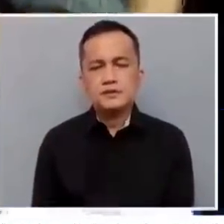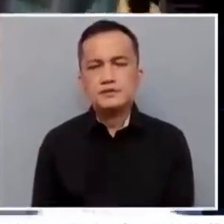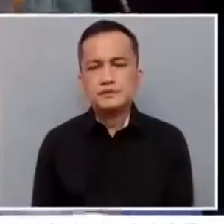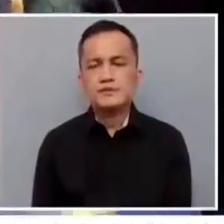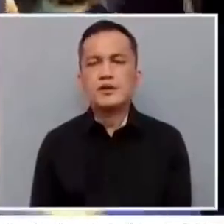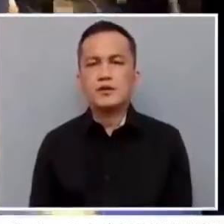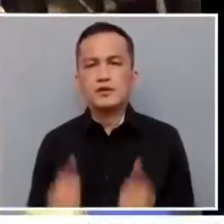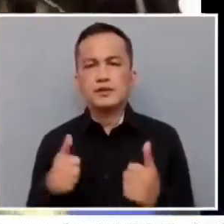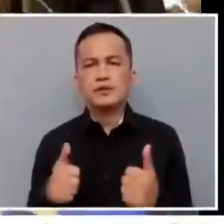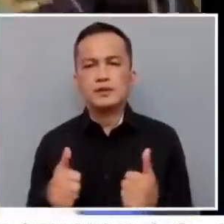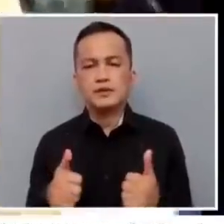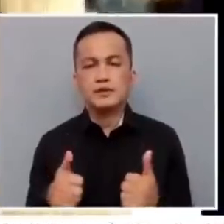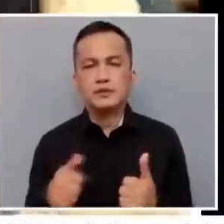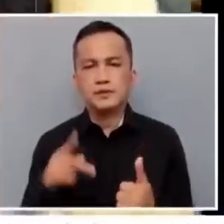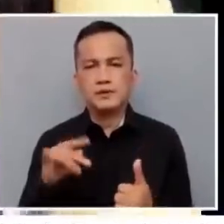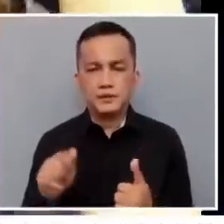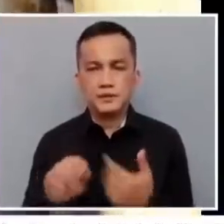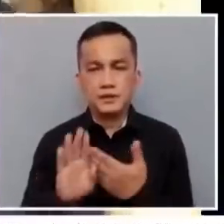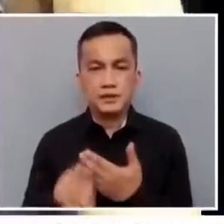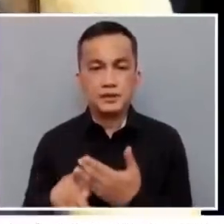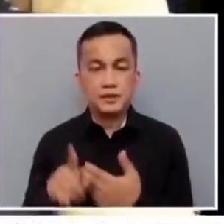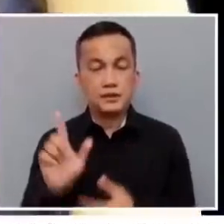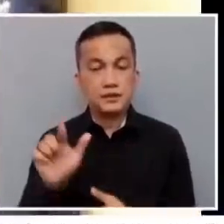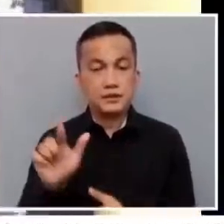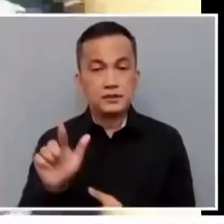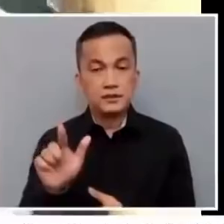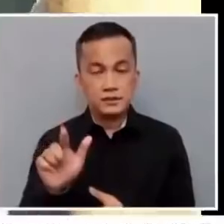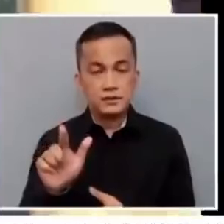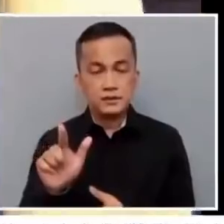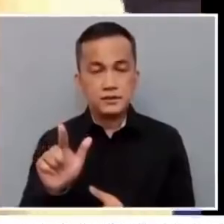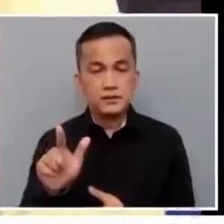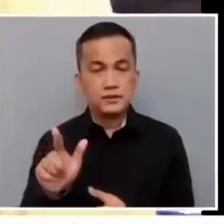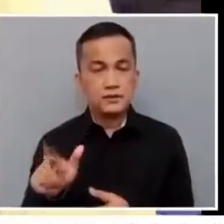Alright. Well, Pia Gutierrez, balikan ka namin maya-maya lang,